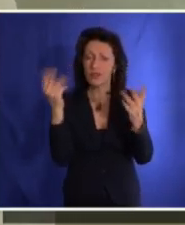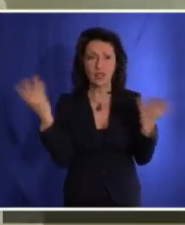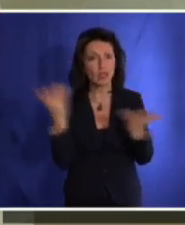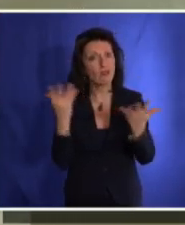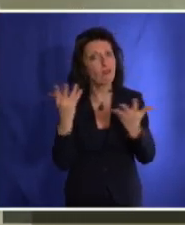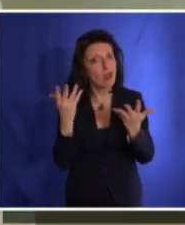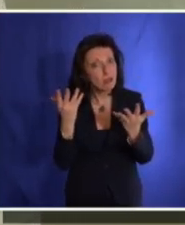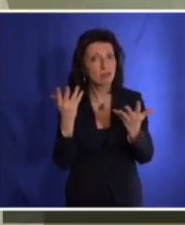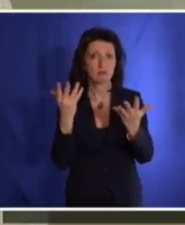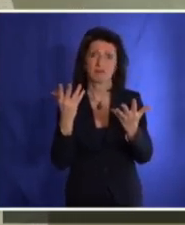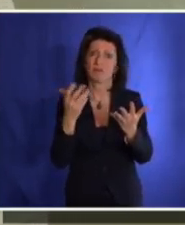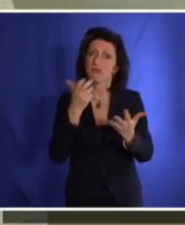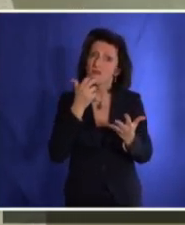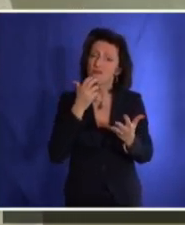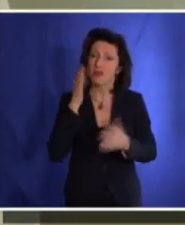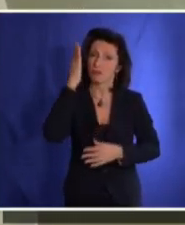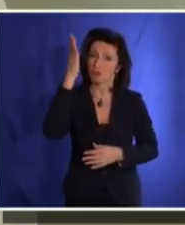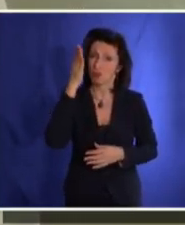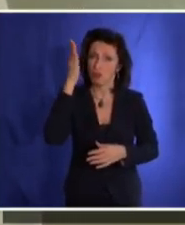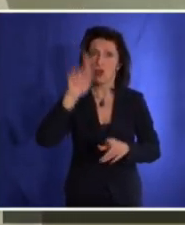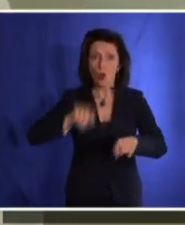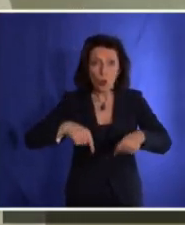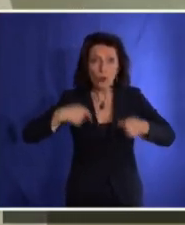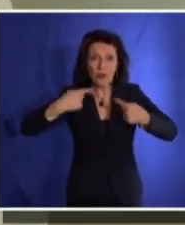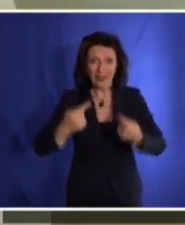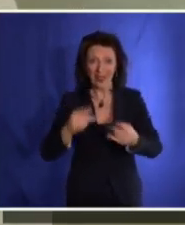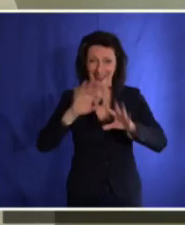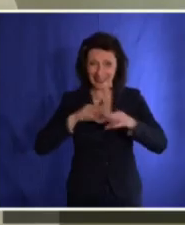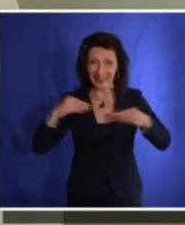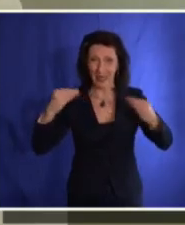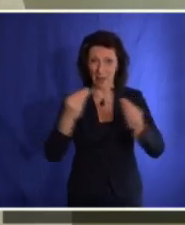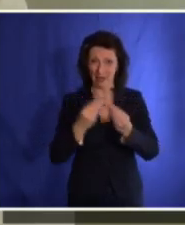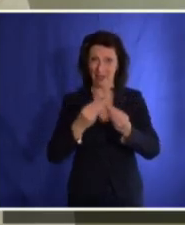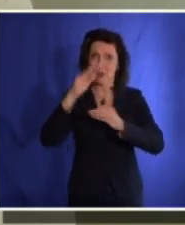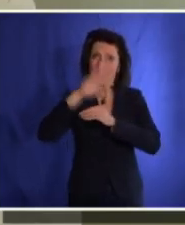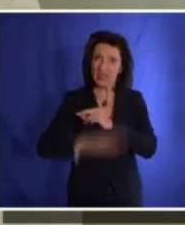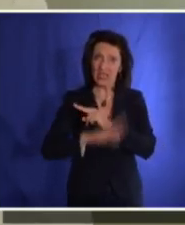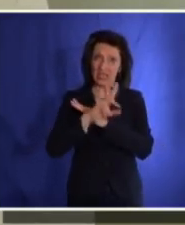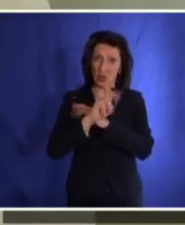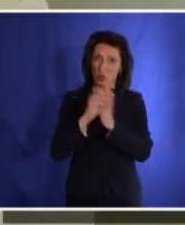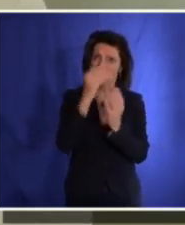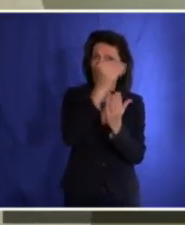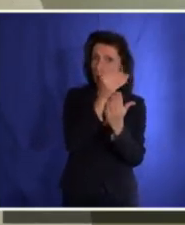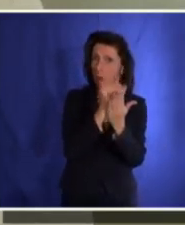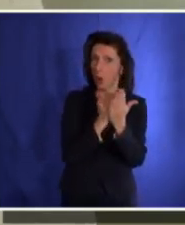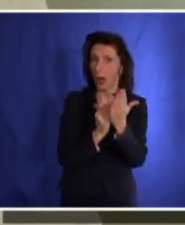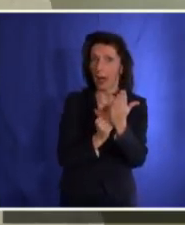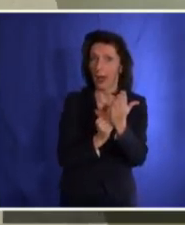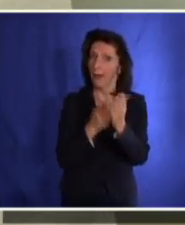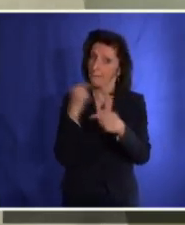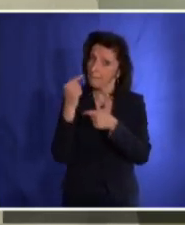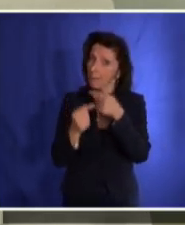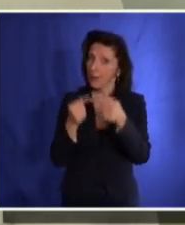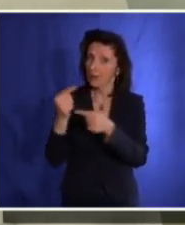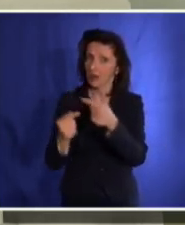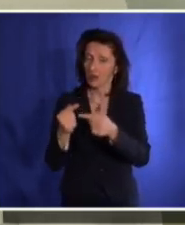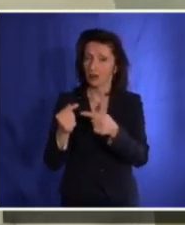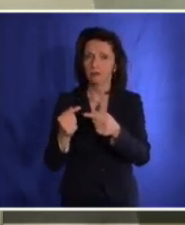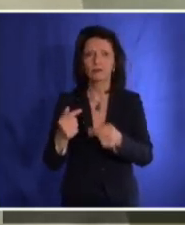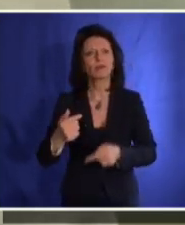und daraus dann gemeinsam unser Programm für Niederösterreich entwickeln. Ich will